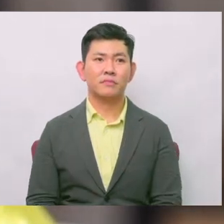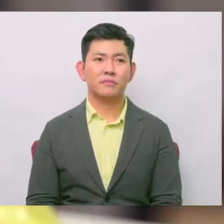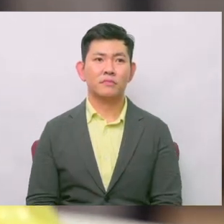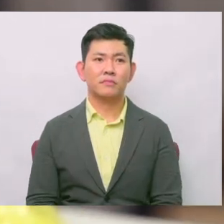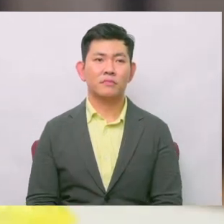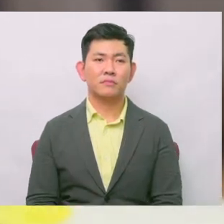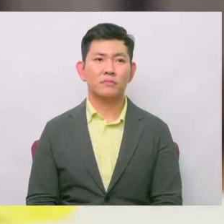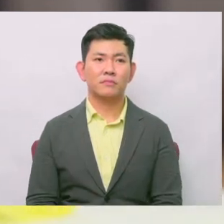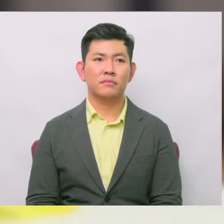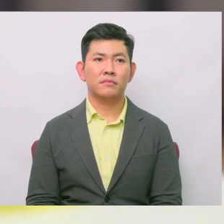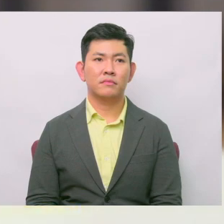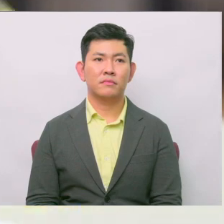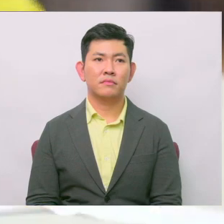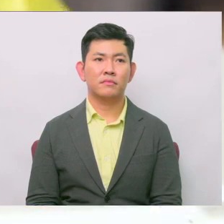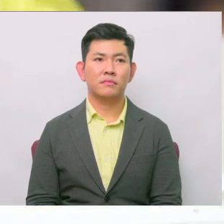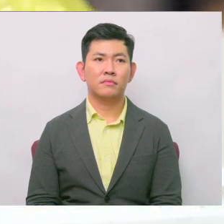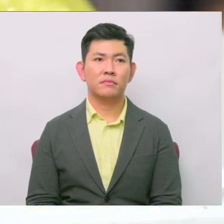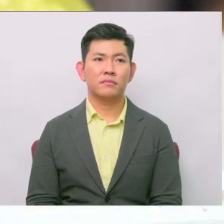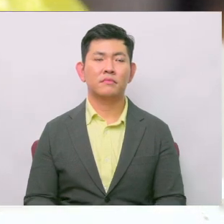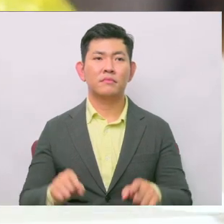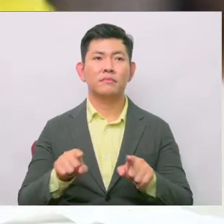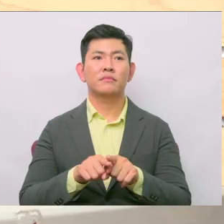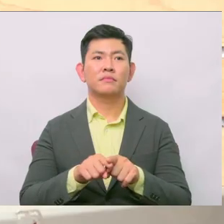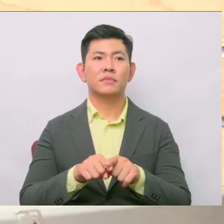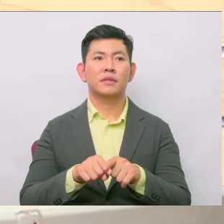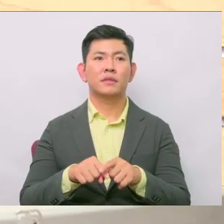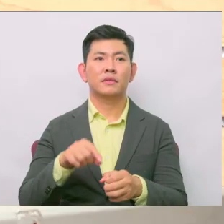ายให้เป็นเหมือนสามเหลี่ยมอะค่ะ